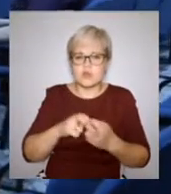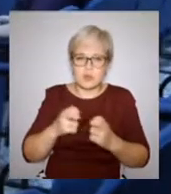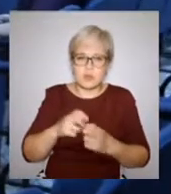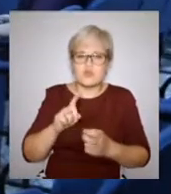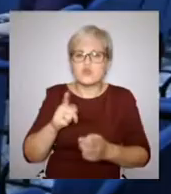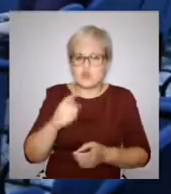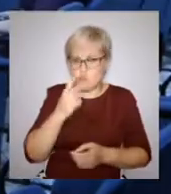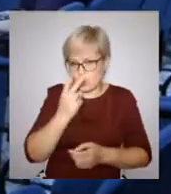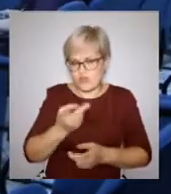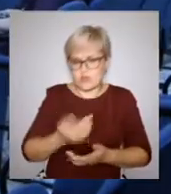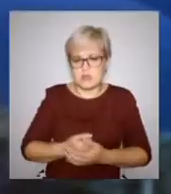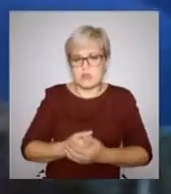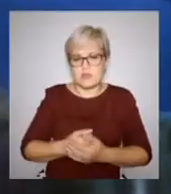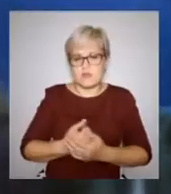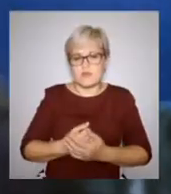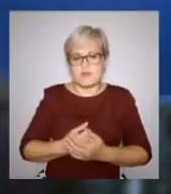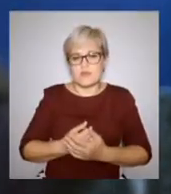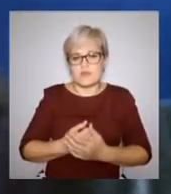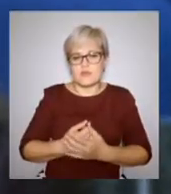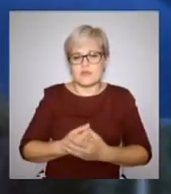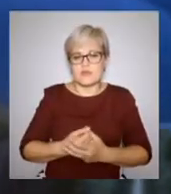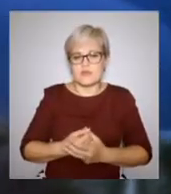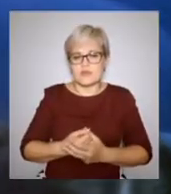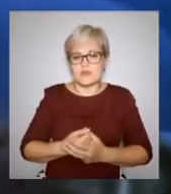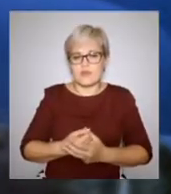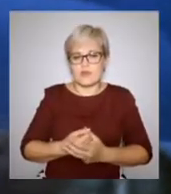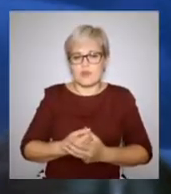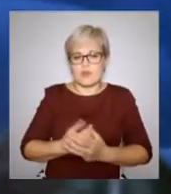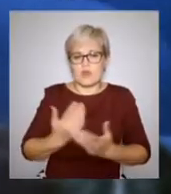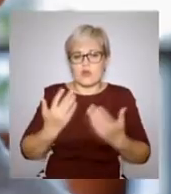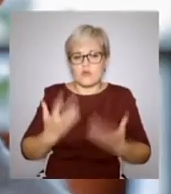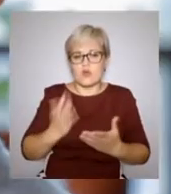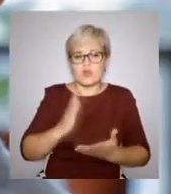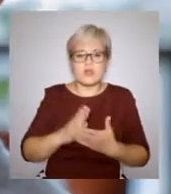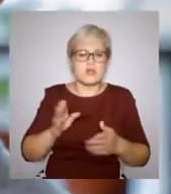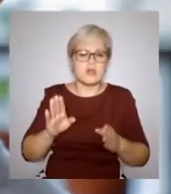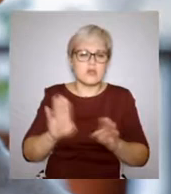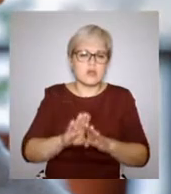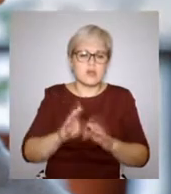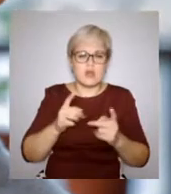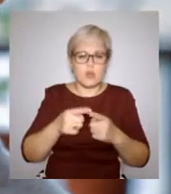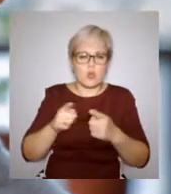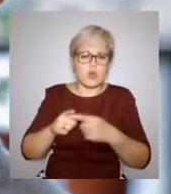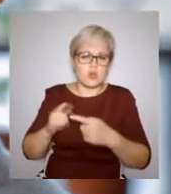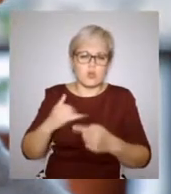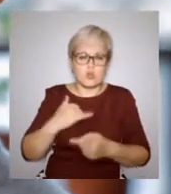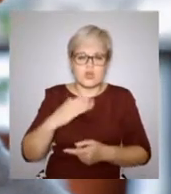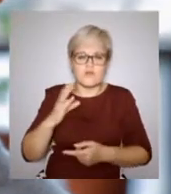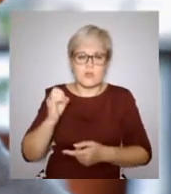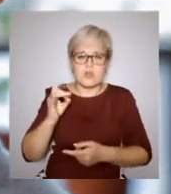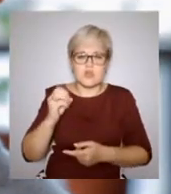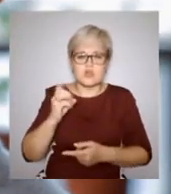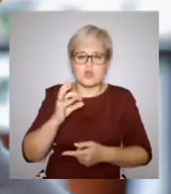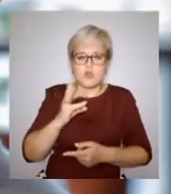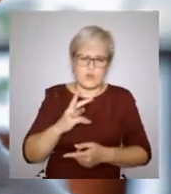какие у них вопросы проблемы что то увидим вот есть такие уголки у нас там березкам районе где